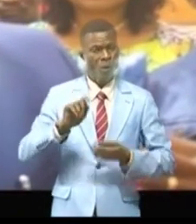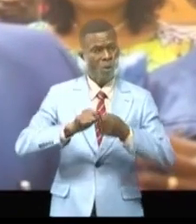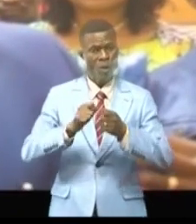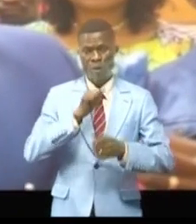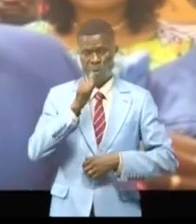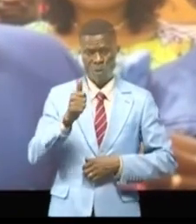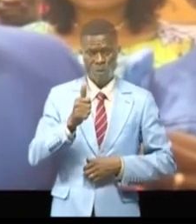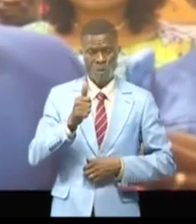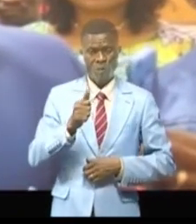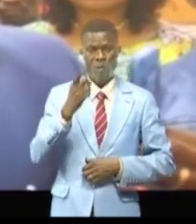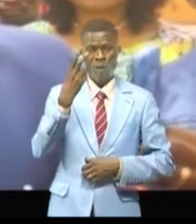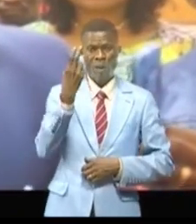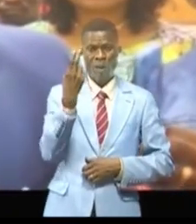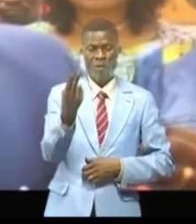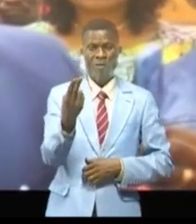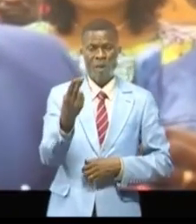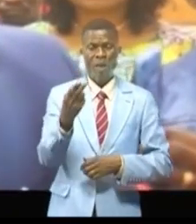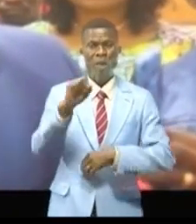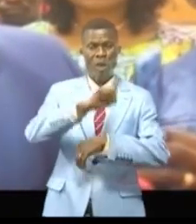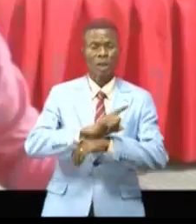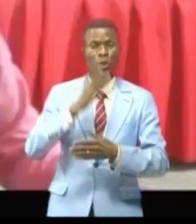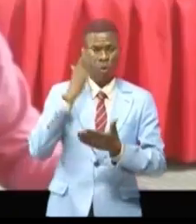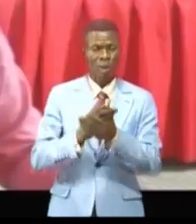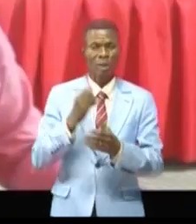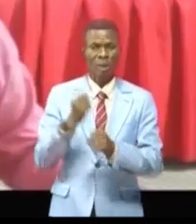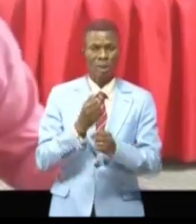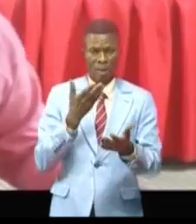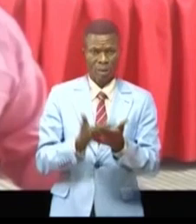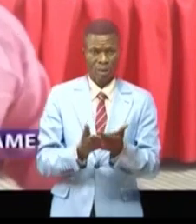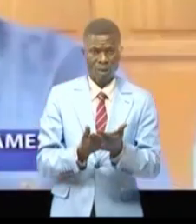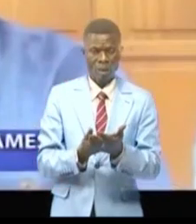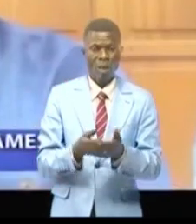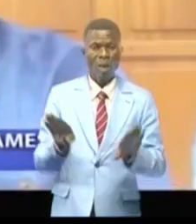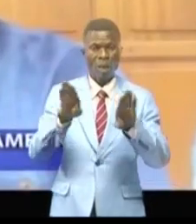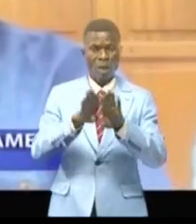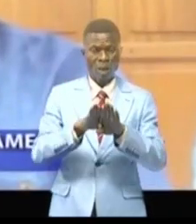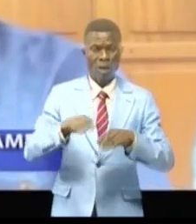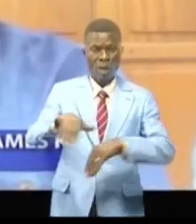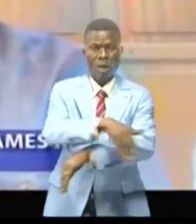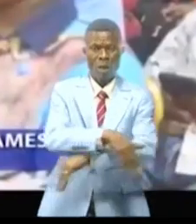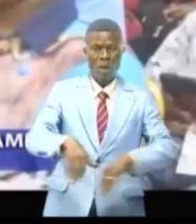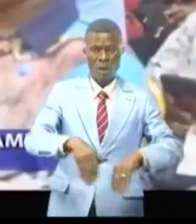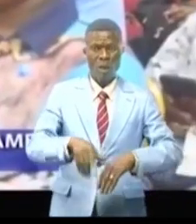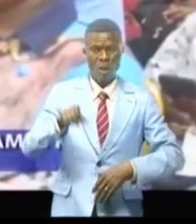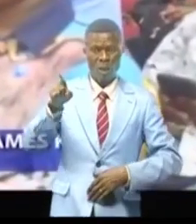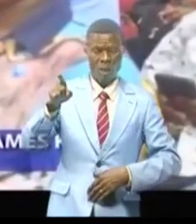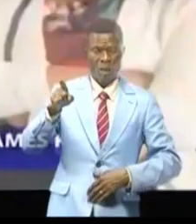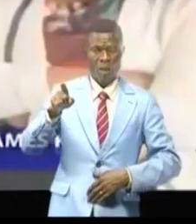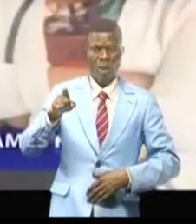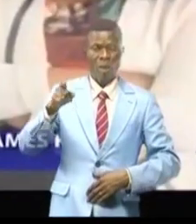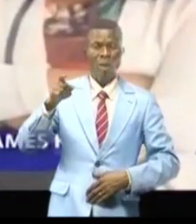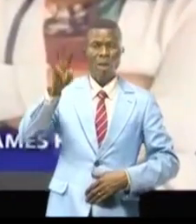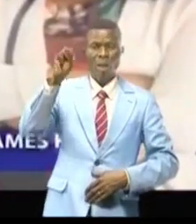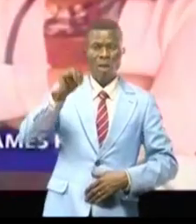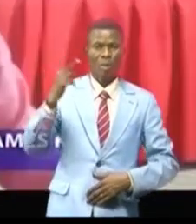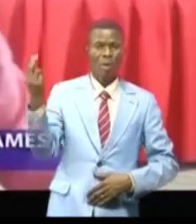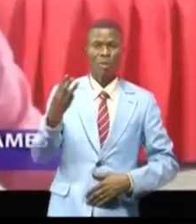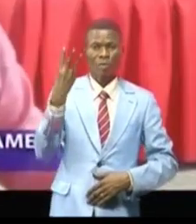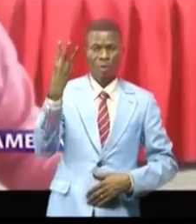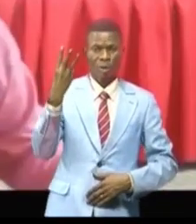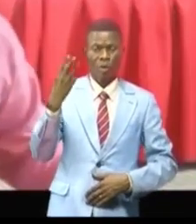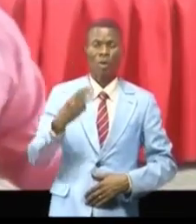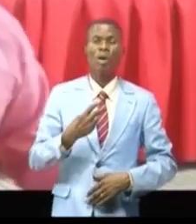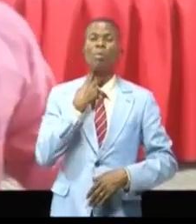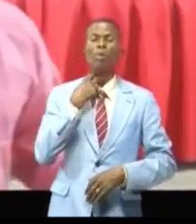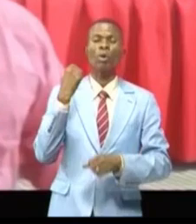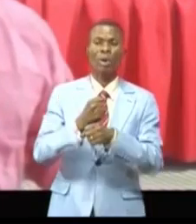dans 20 jours, nous allons arrêter le travail. À noter que la fermeture de la frontière de Bunagana occupée par le M23 handicape le